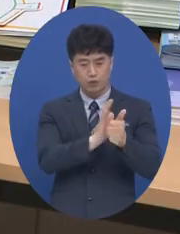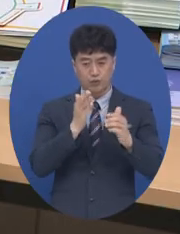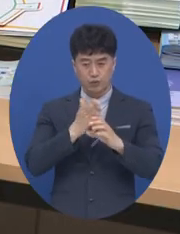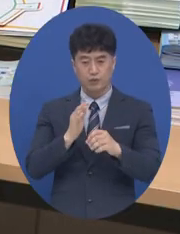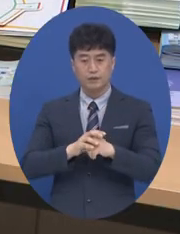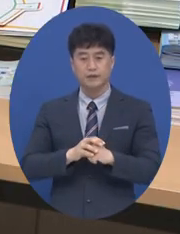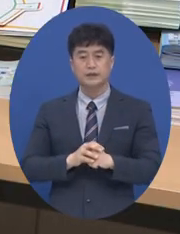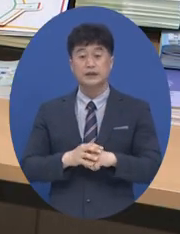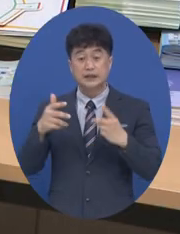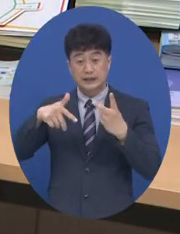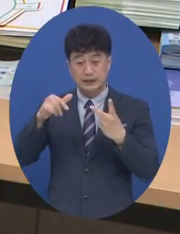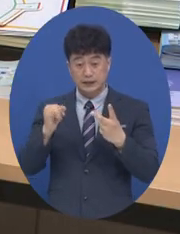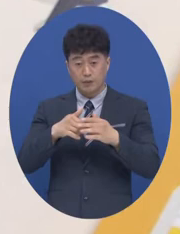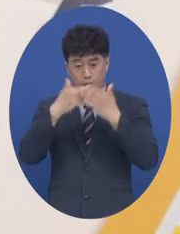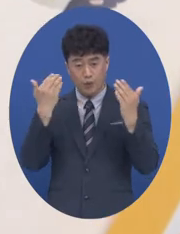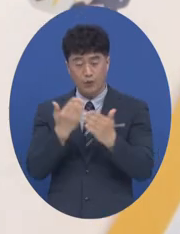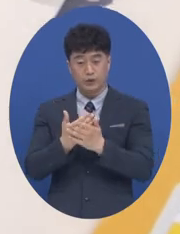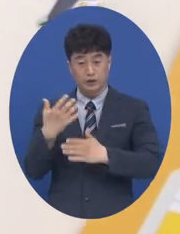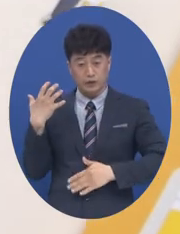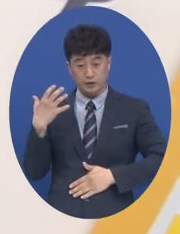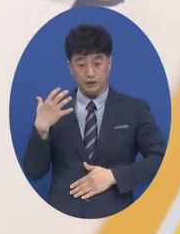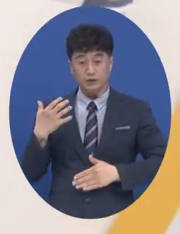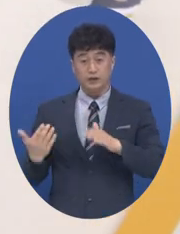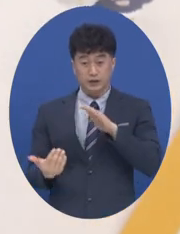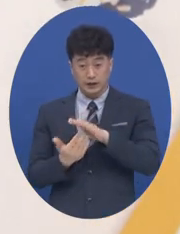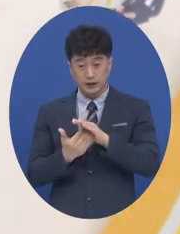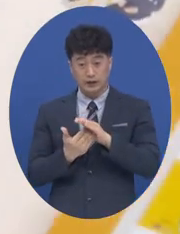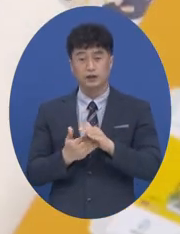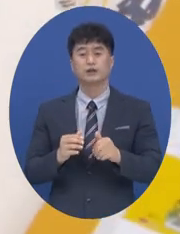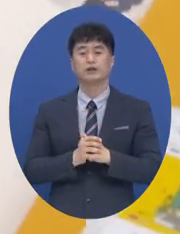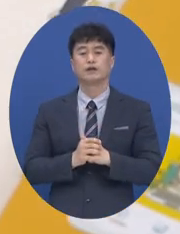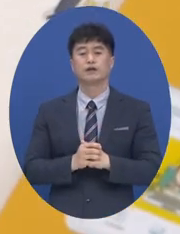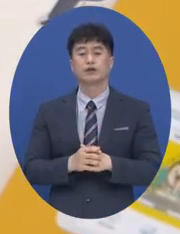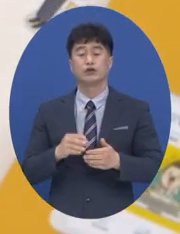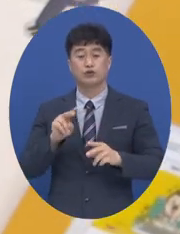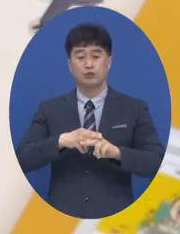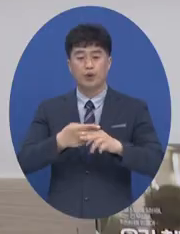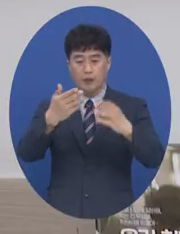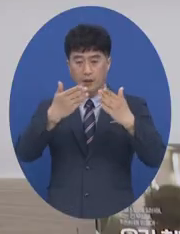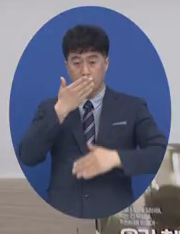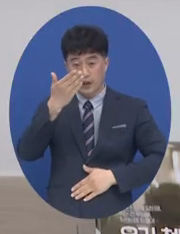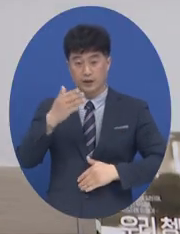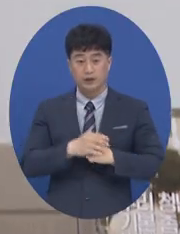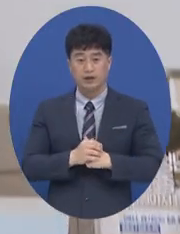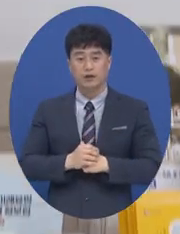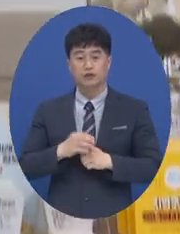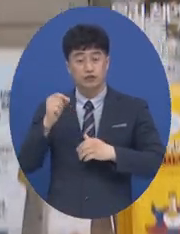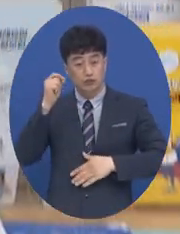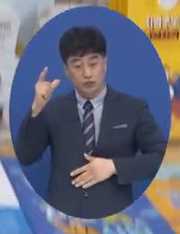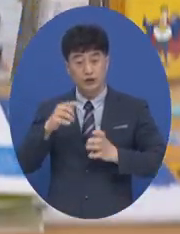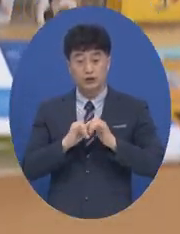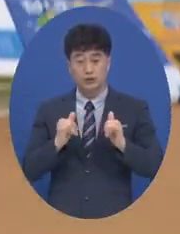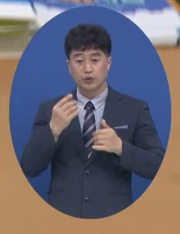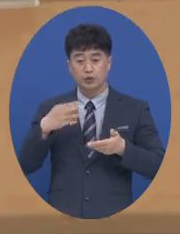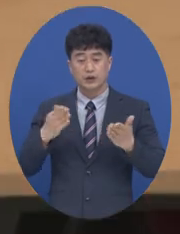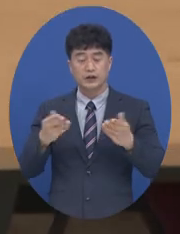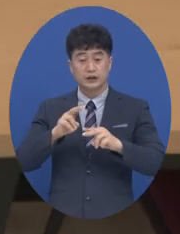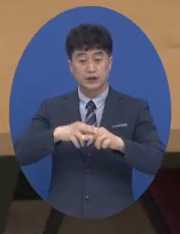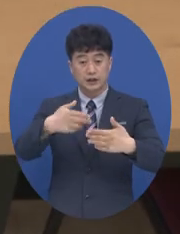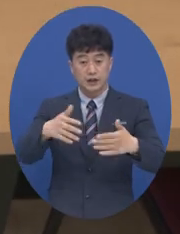취업 챌린저 2기의 모든 미션을 완료한 참여자는 취업 준비용 선물을 받을 수 있고, 우수 참여자는